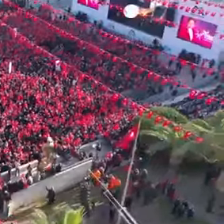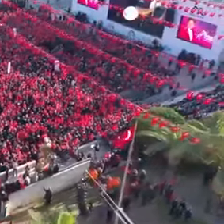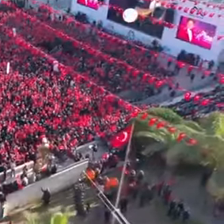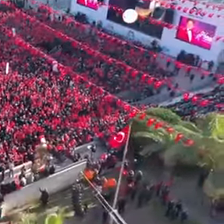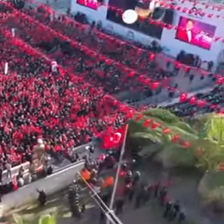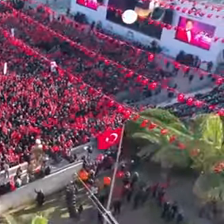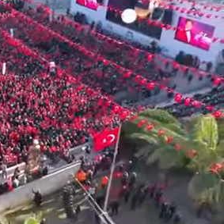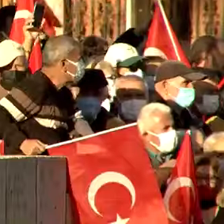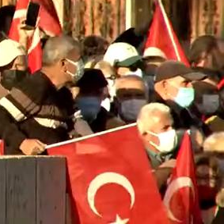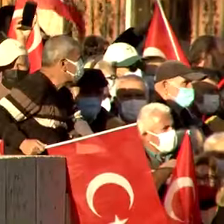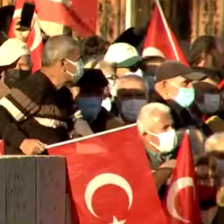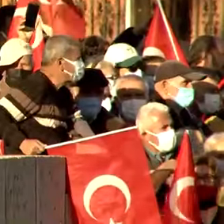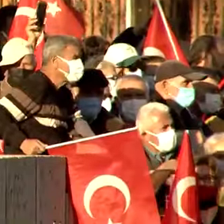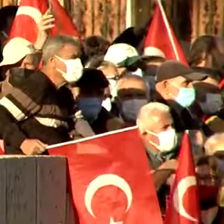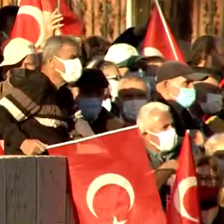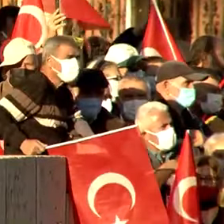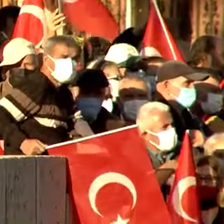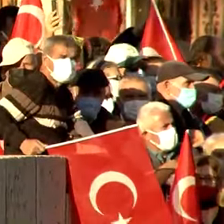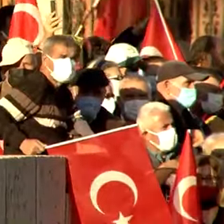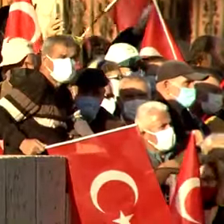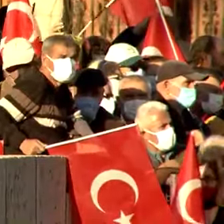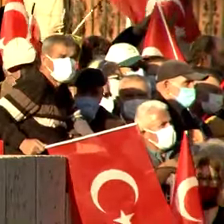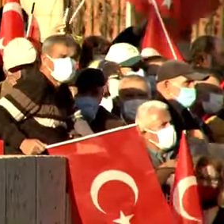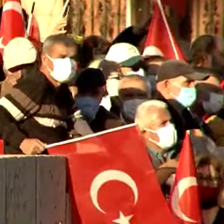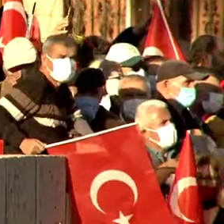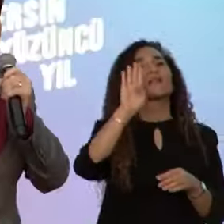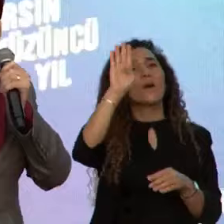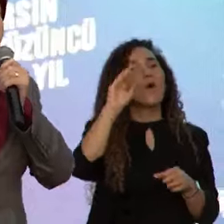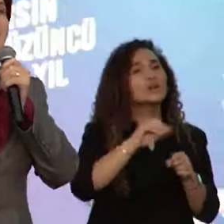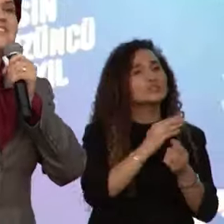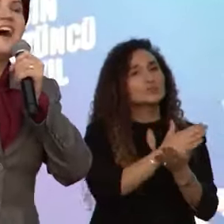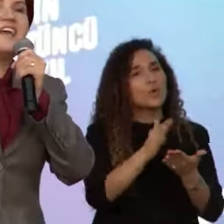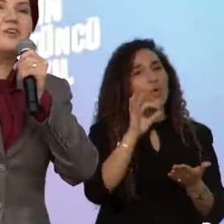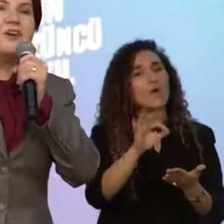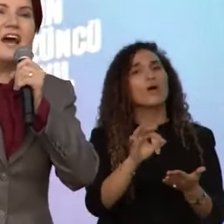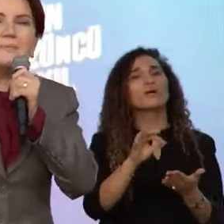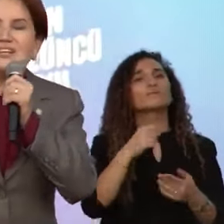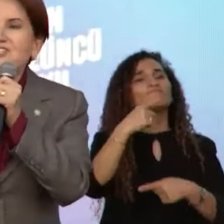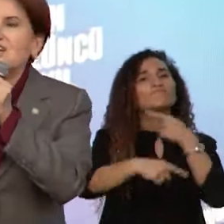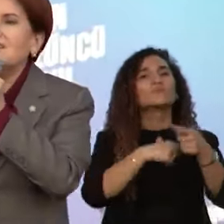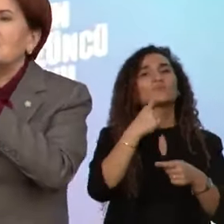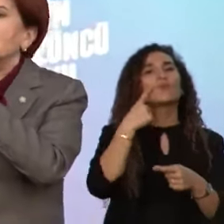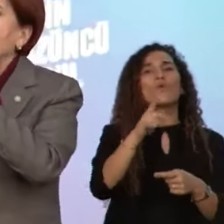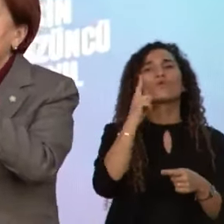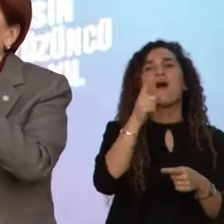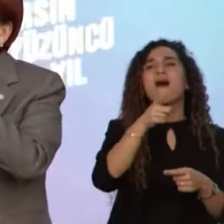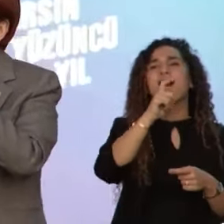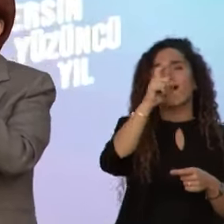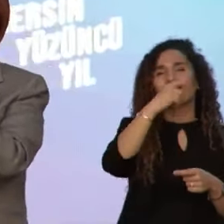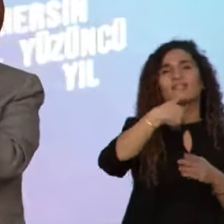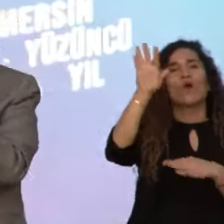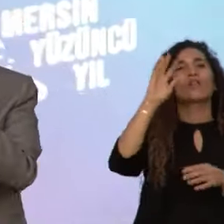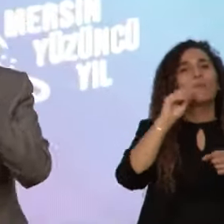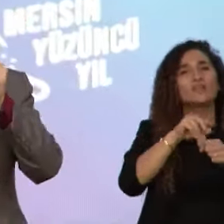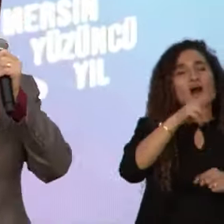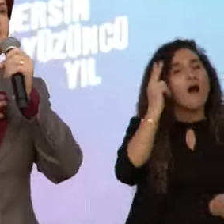helal oylarınızla sandıkta demokrasiyle Atta'ya göndermek için derhal